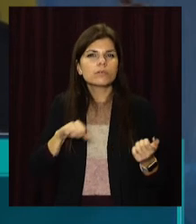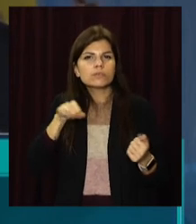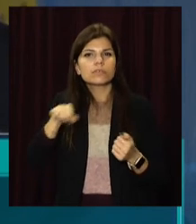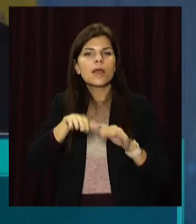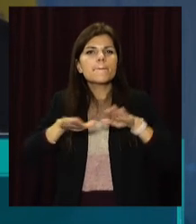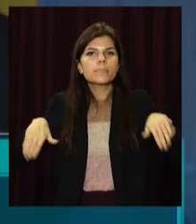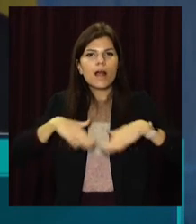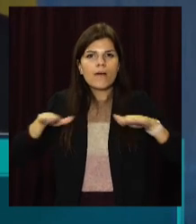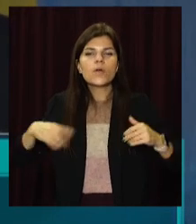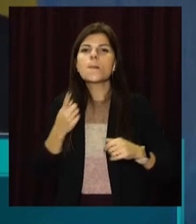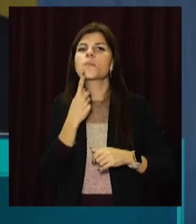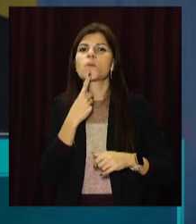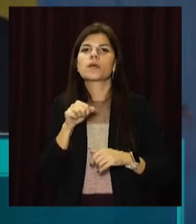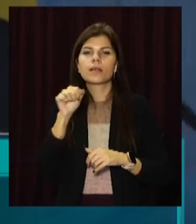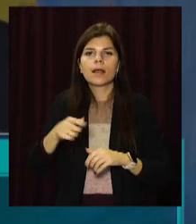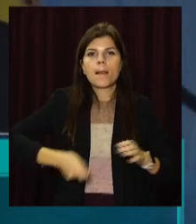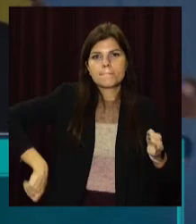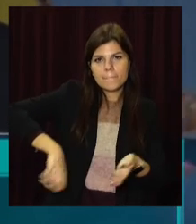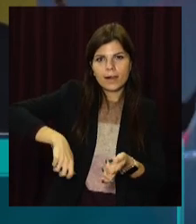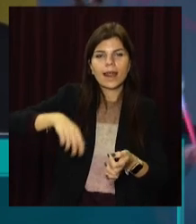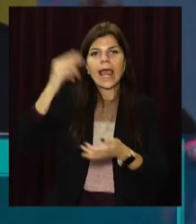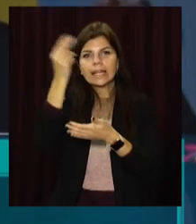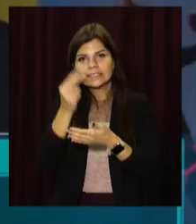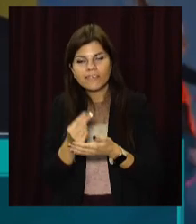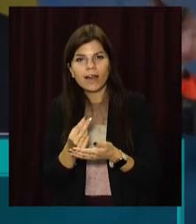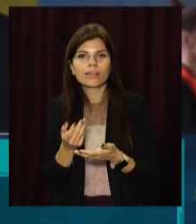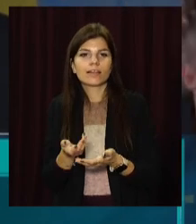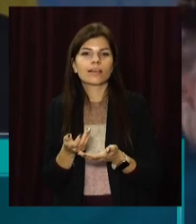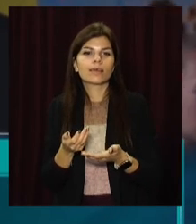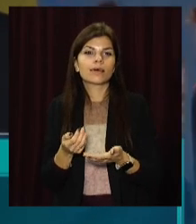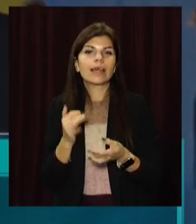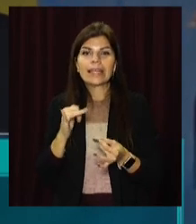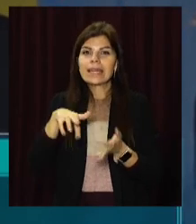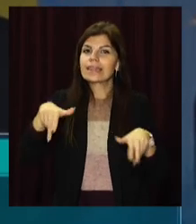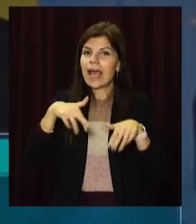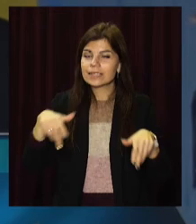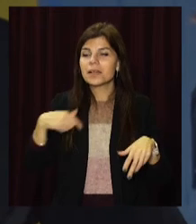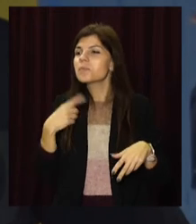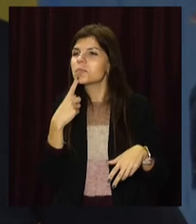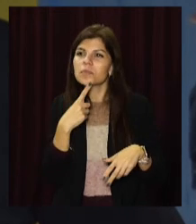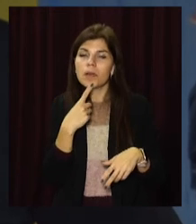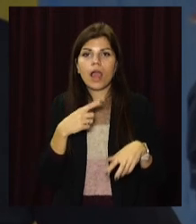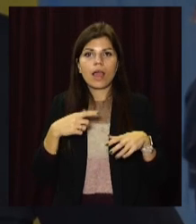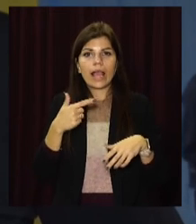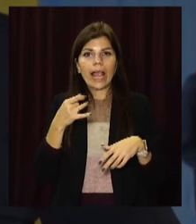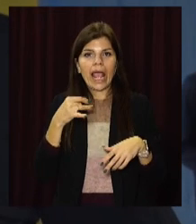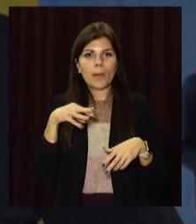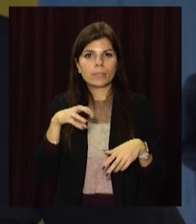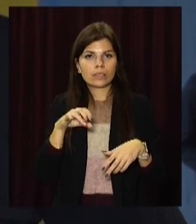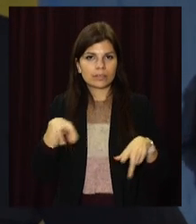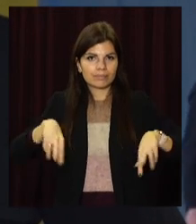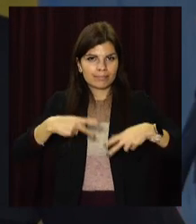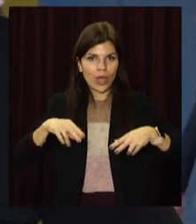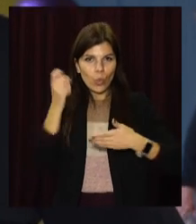на плавання, і на більярд, і на рисування, і на танці. Ну, я вибрала гімнастику. Мені